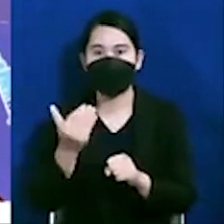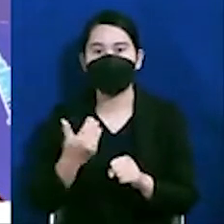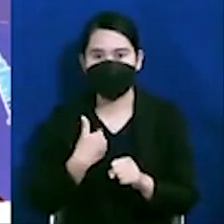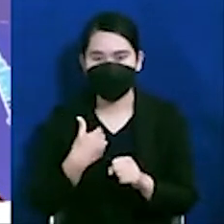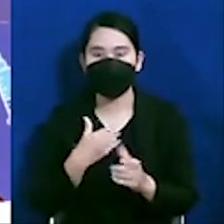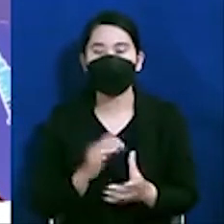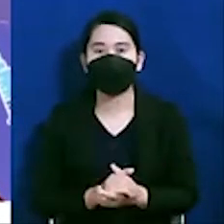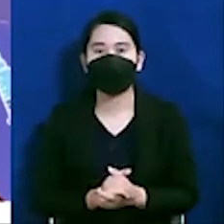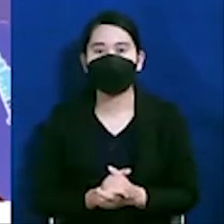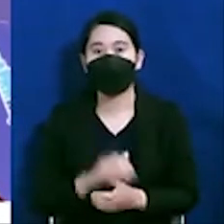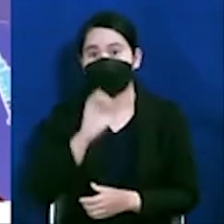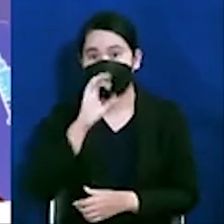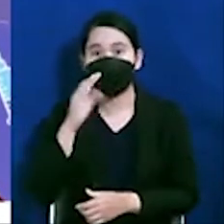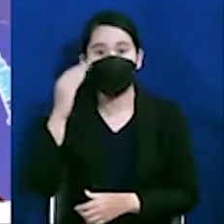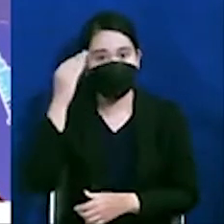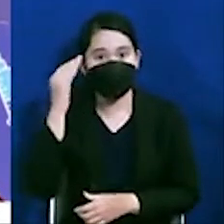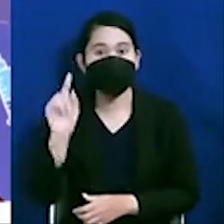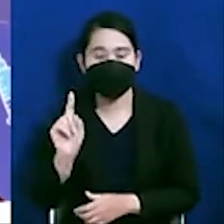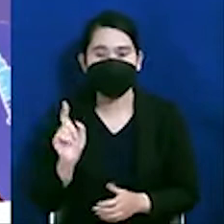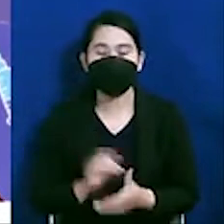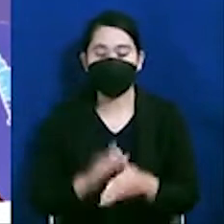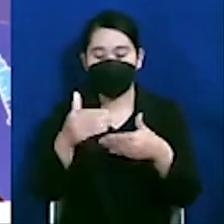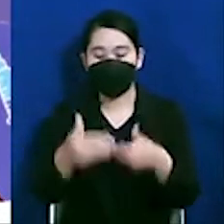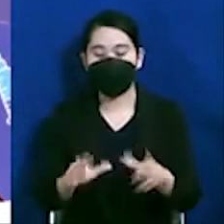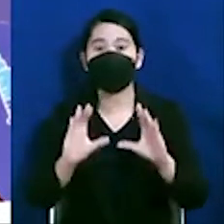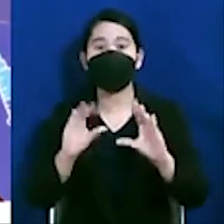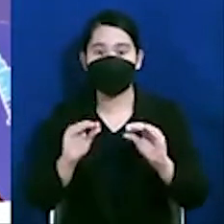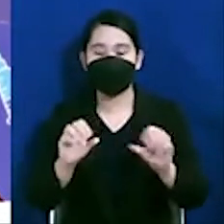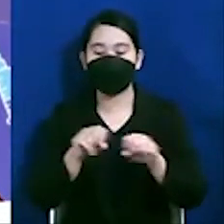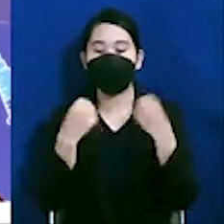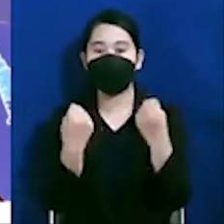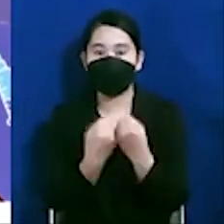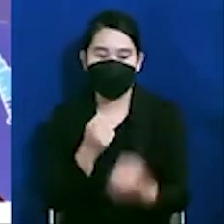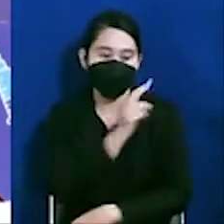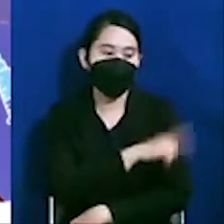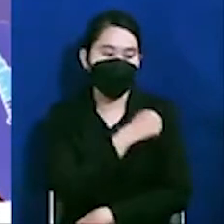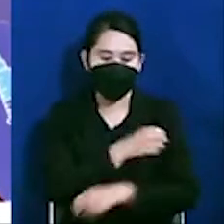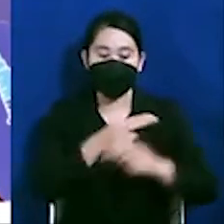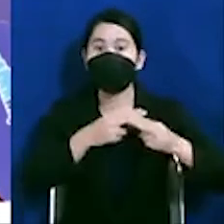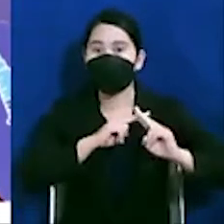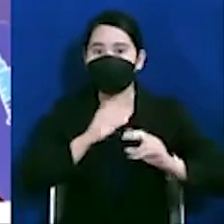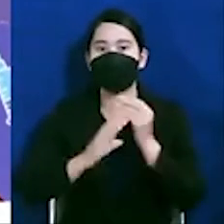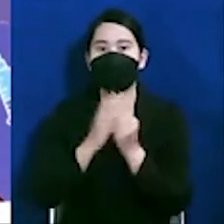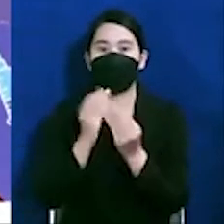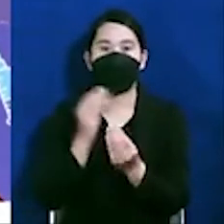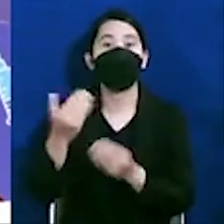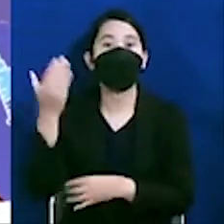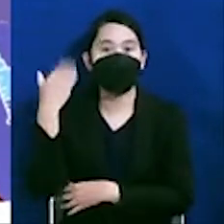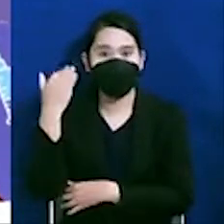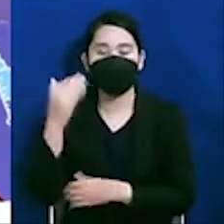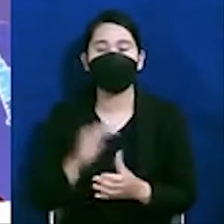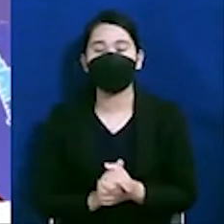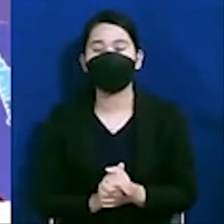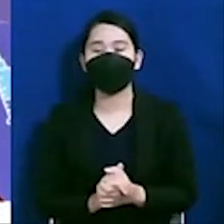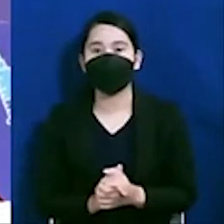เราได้แจ้งนะครับทางในที่ประชุมของสมาคมโรงพยาบาลเอกชนนะครับเมื่อสัปดาห์ที่แล้วนะครับว่าอันนี้